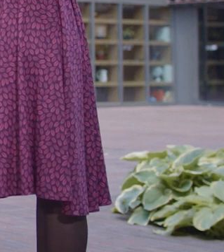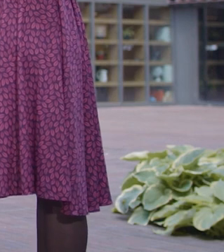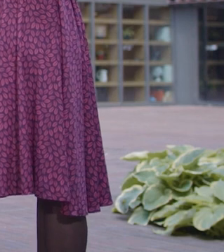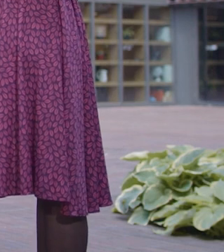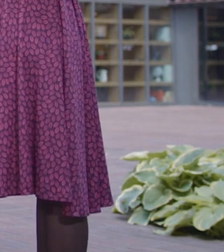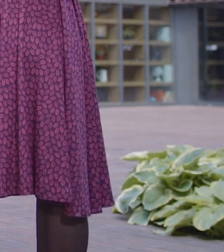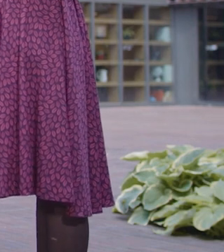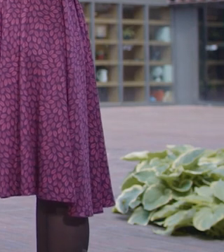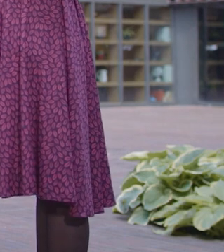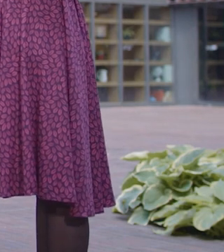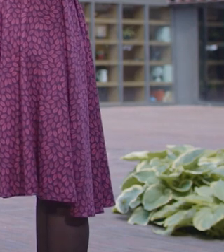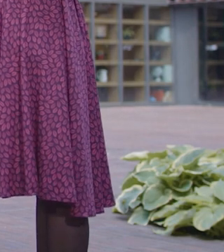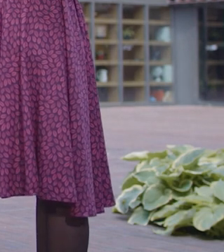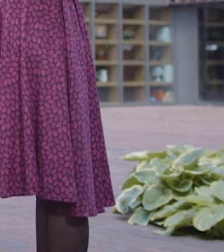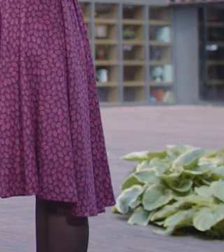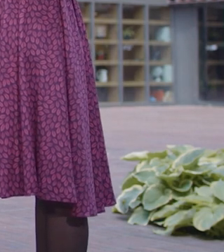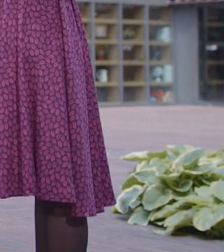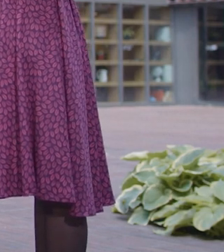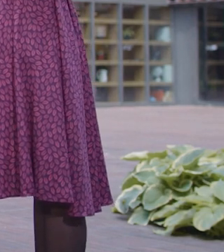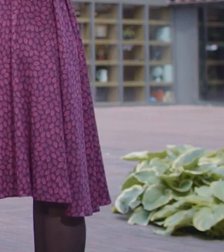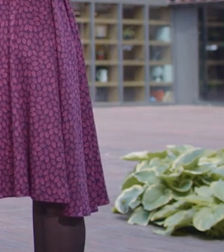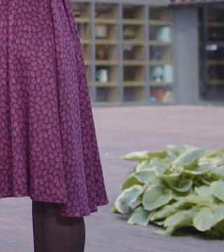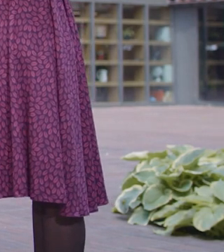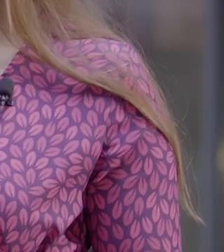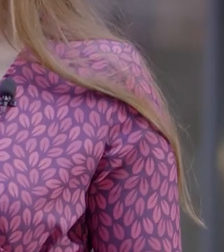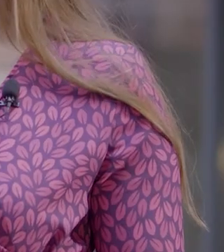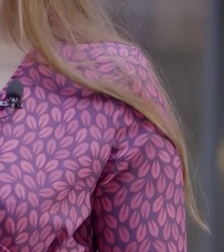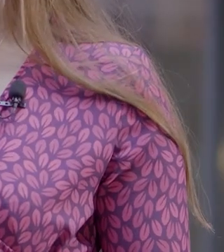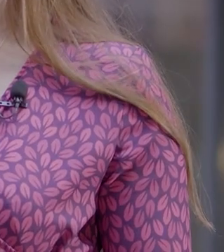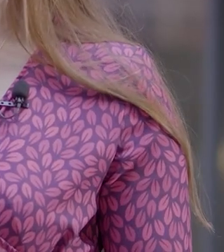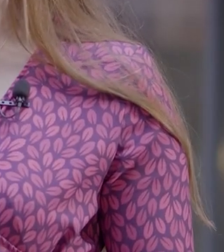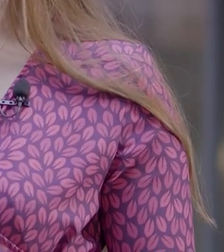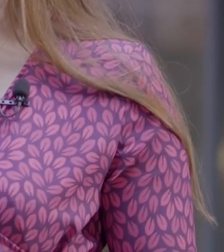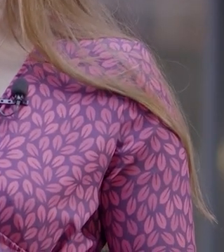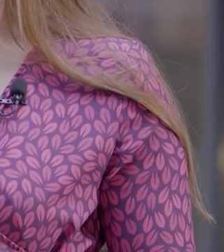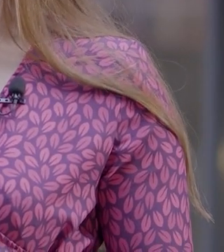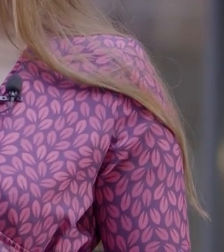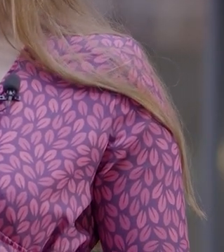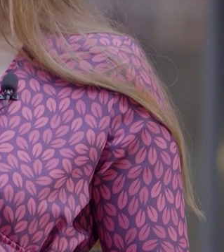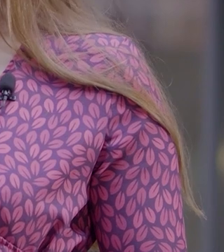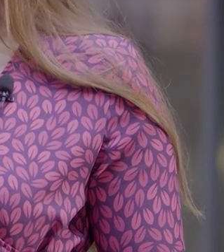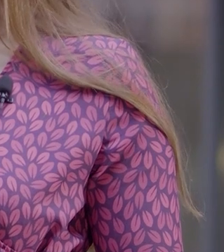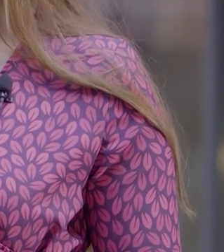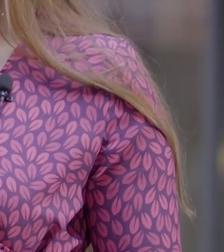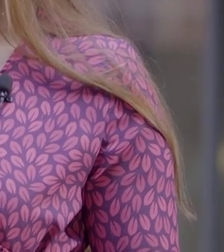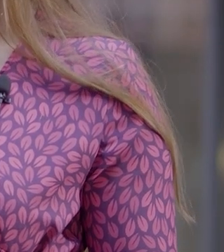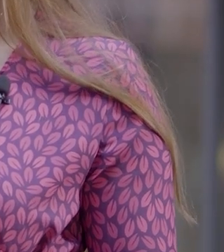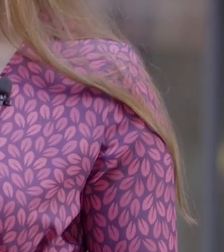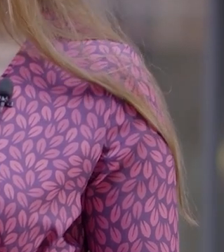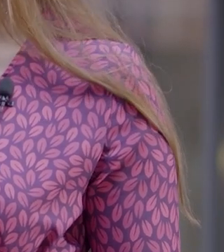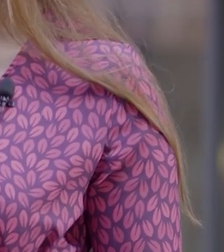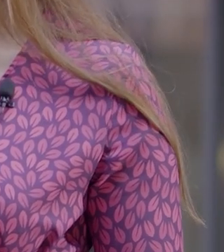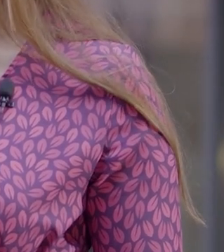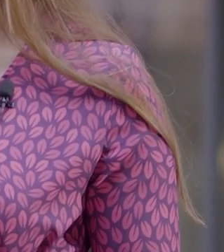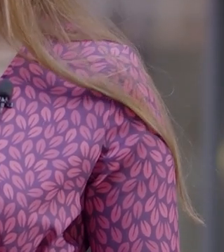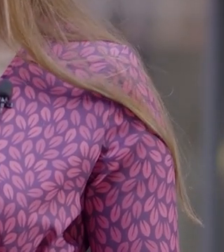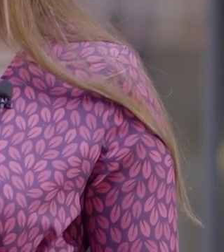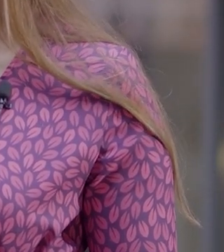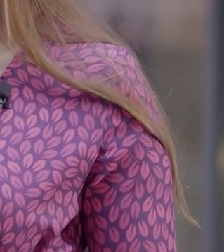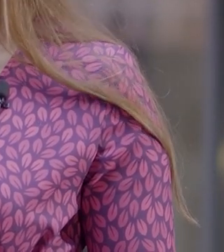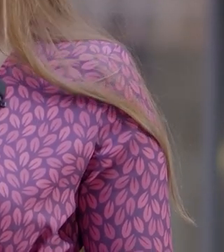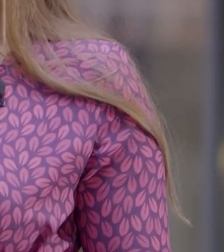prostu wprowadzić jakąś zmianę w swoje życie, tutaj idealnym wyborem będą konsultacje kariery. W biurze pracuje